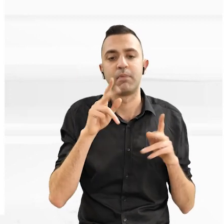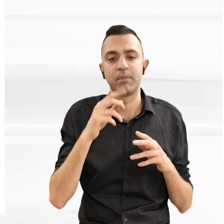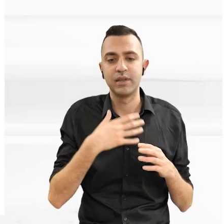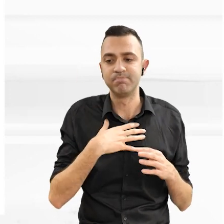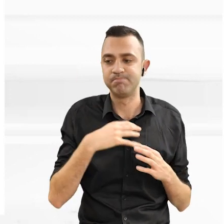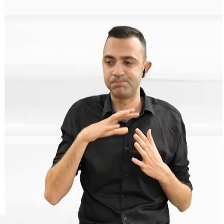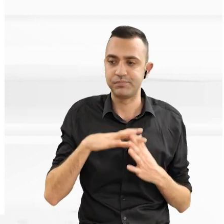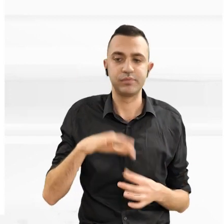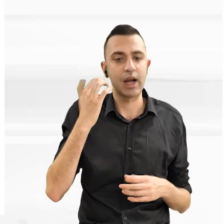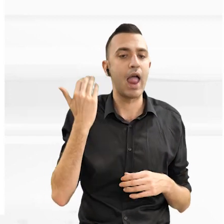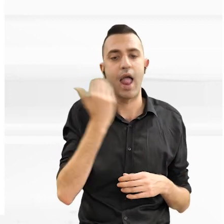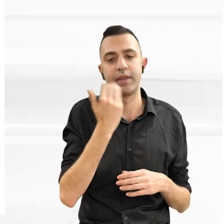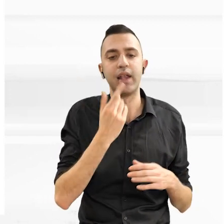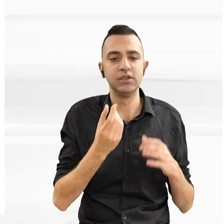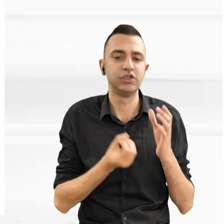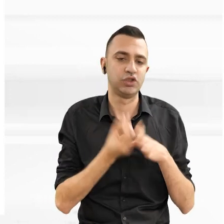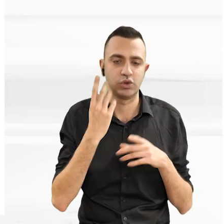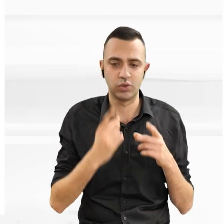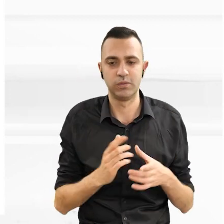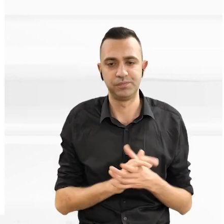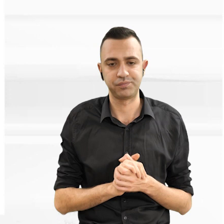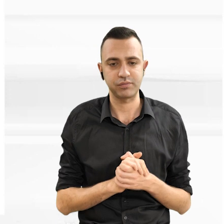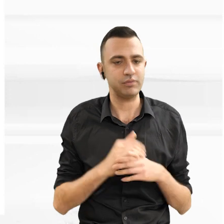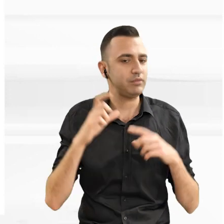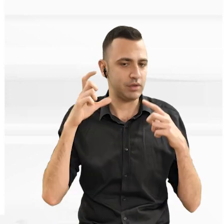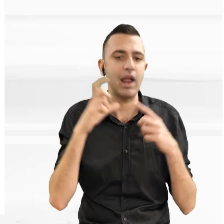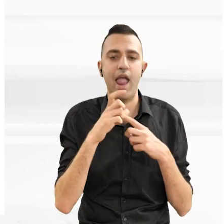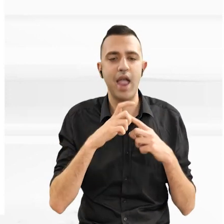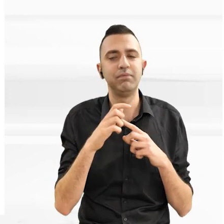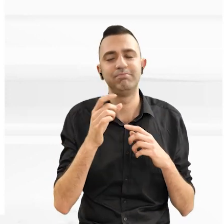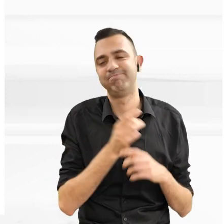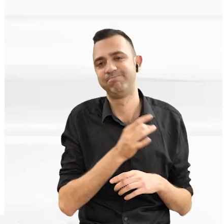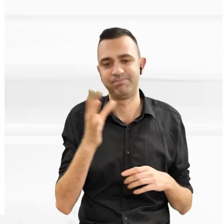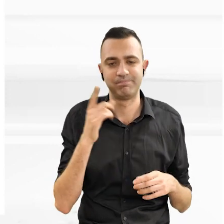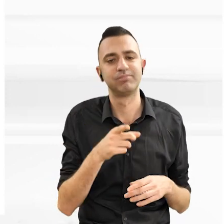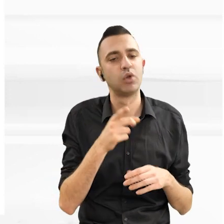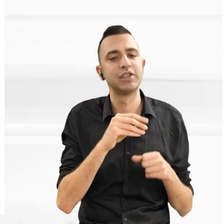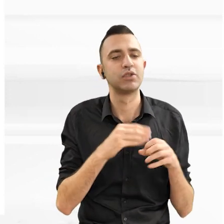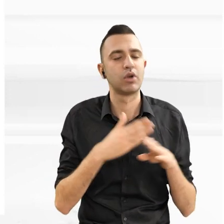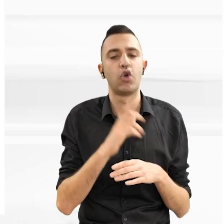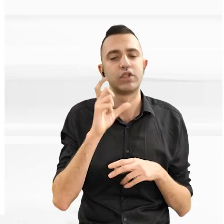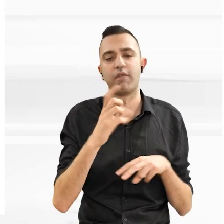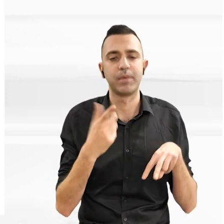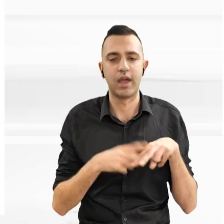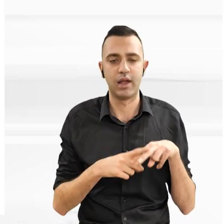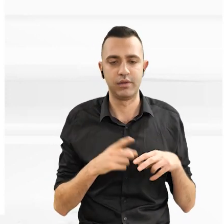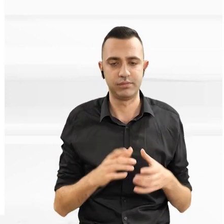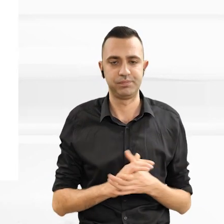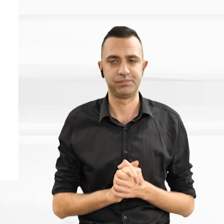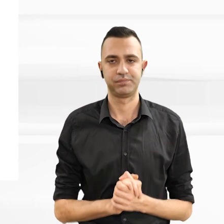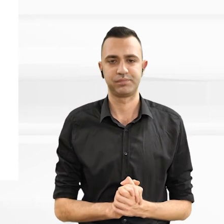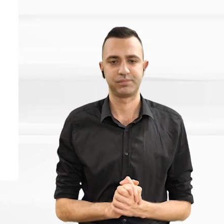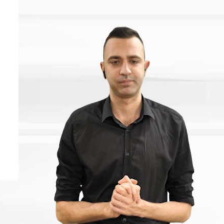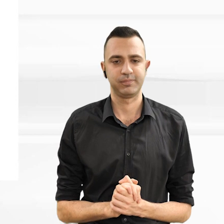düzeyde enerji üretmeyi önemli görüyor e seçeneğinde rahatlıkla diyebiliriz cevabınıza seçelim